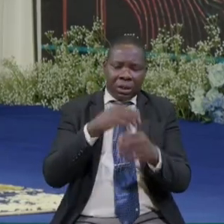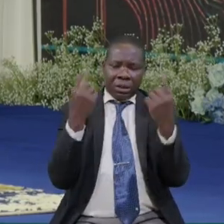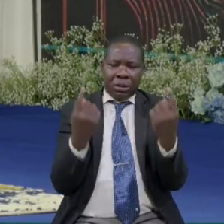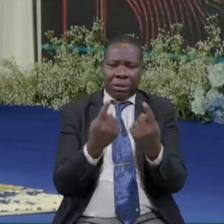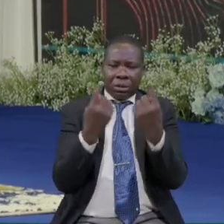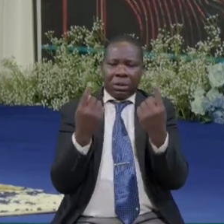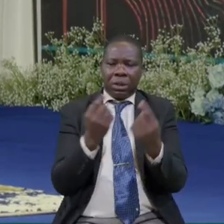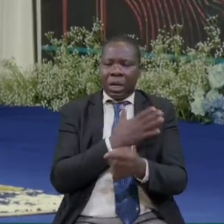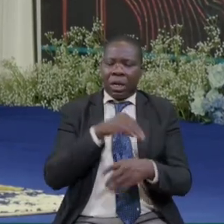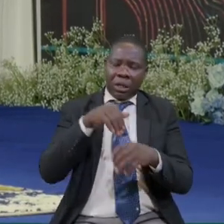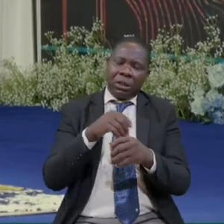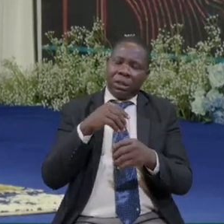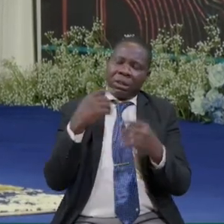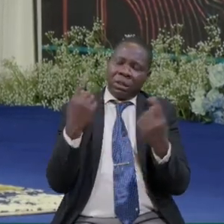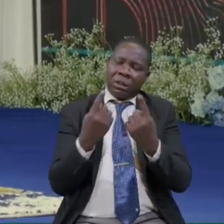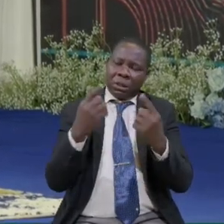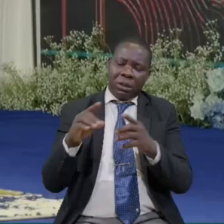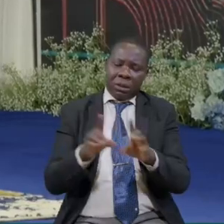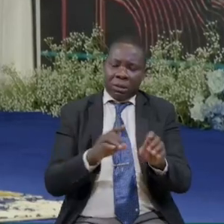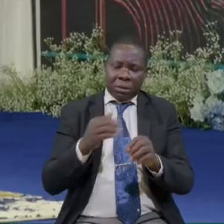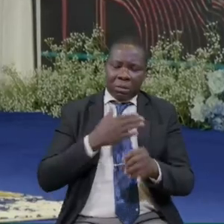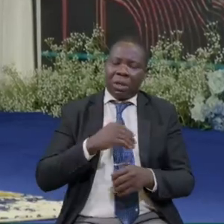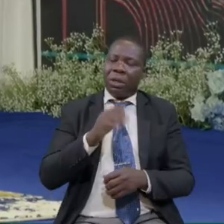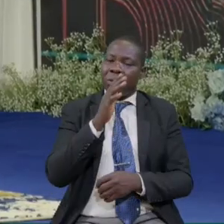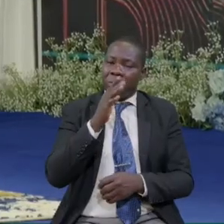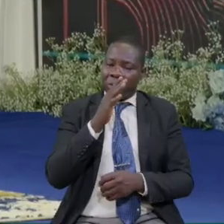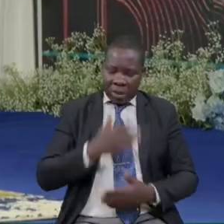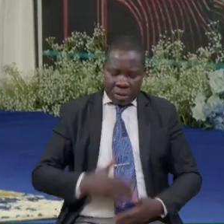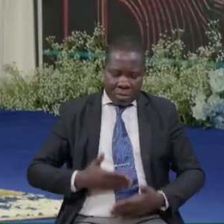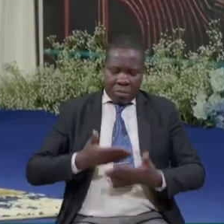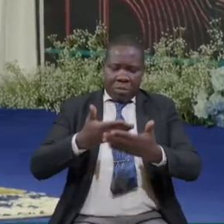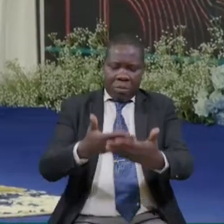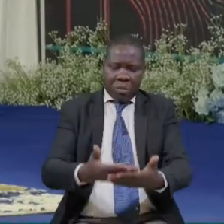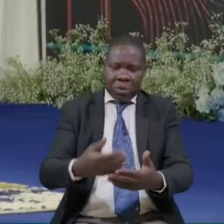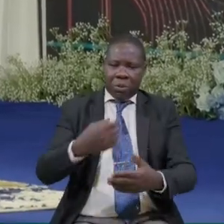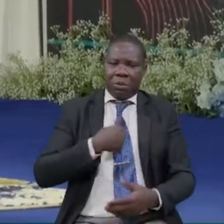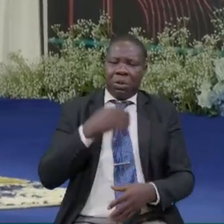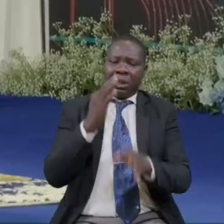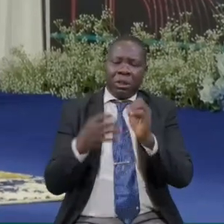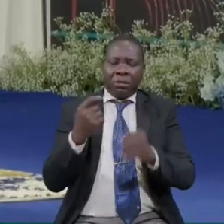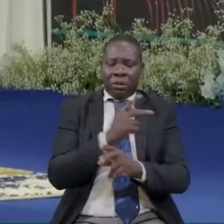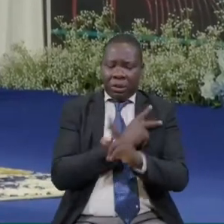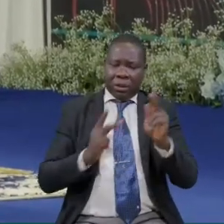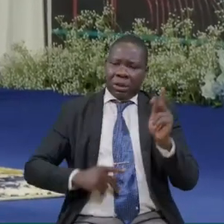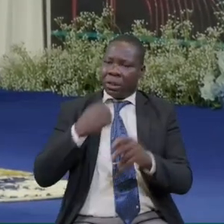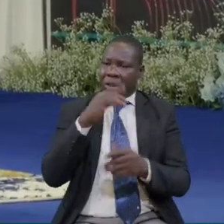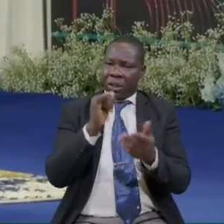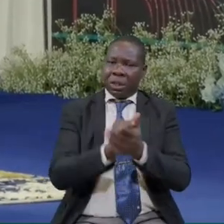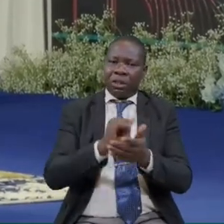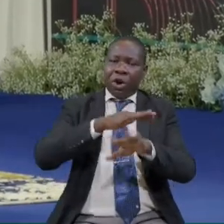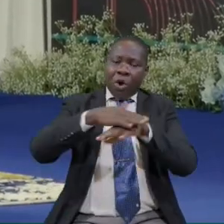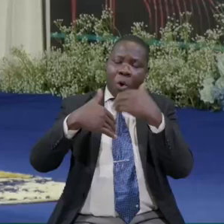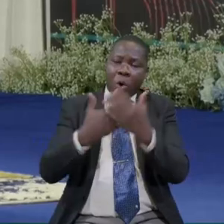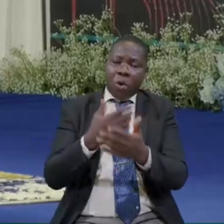conçu dans le péché. » Si le roi dit ça, tous ces